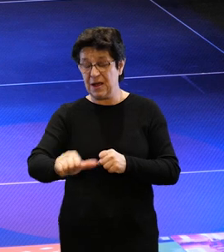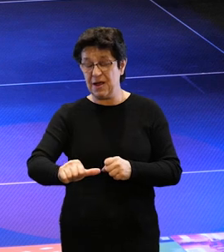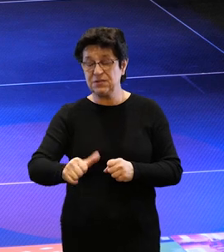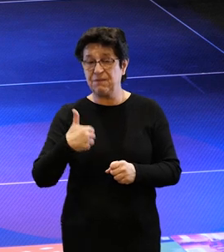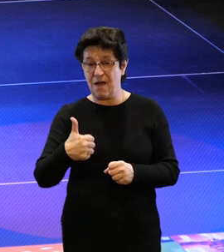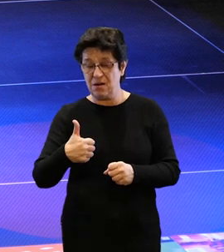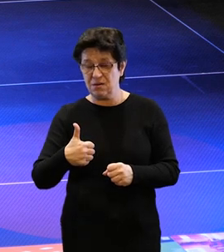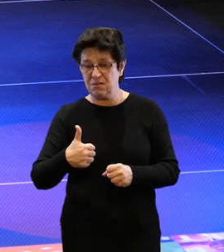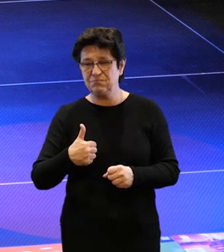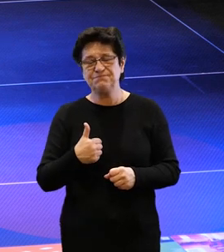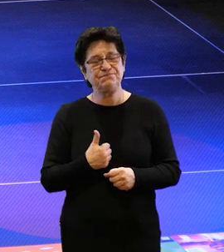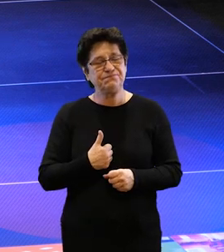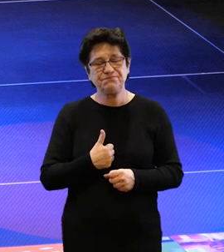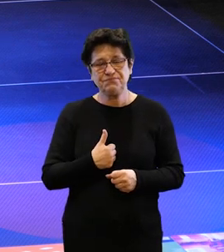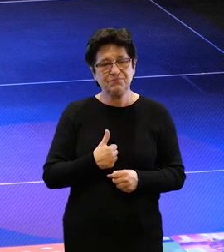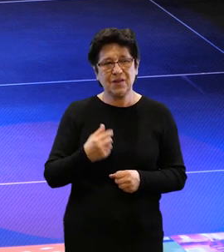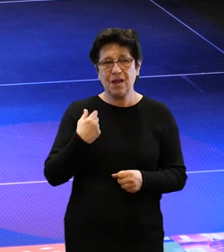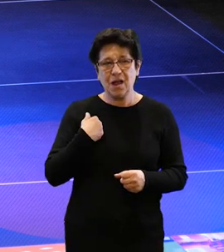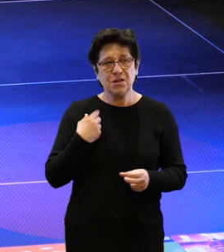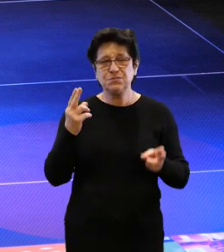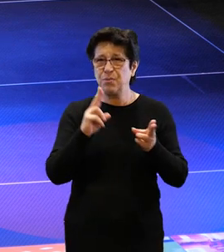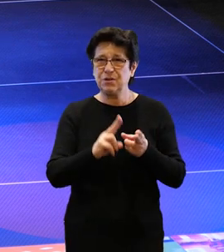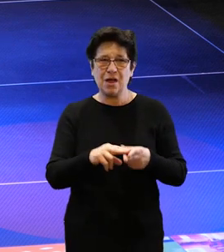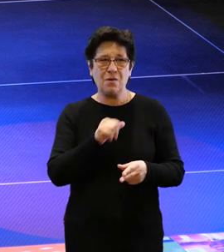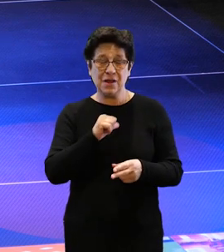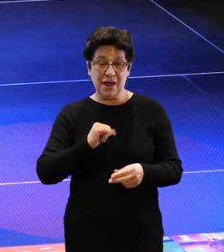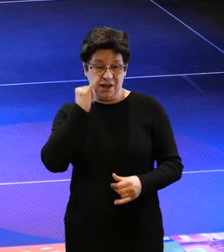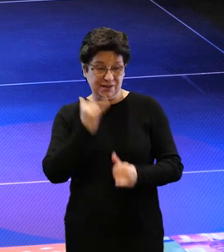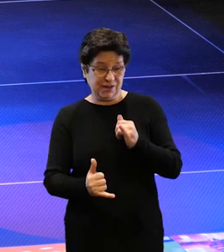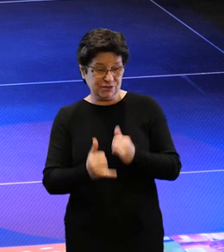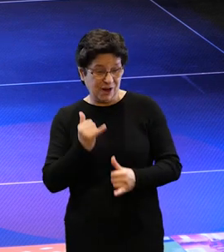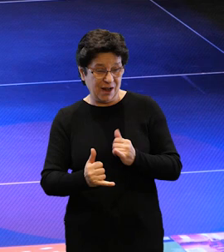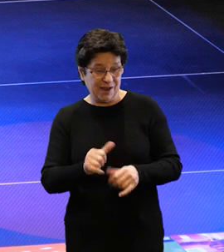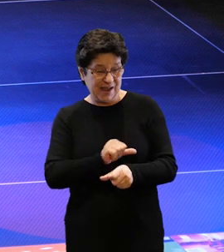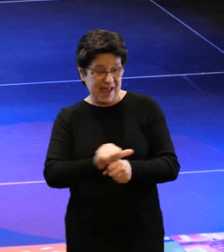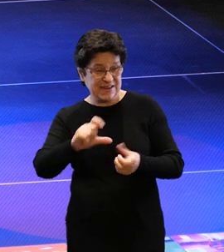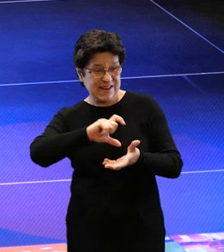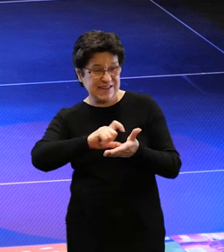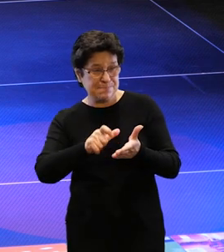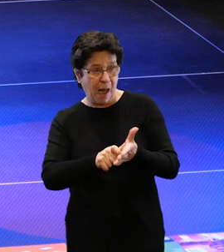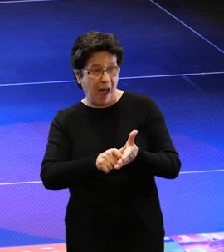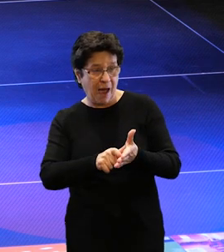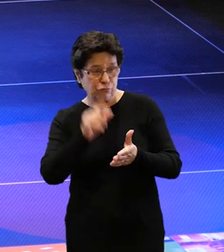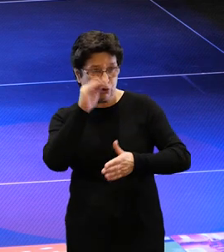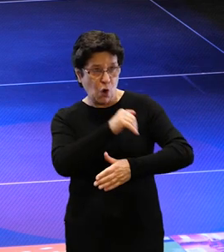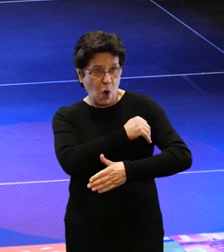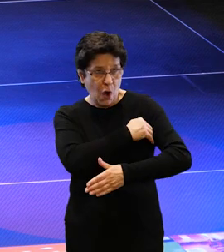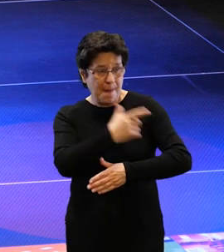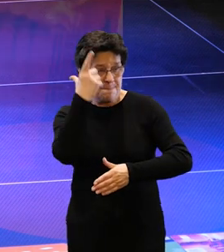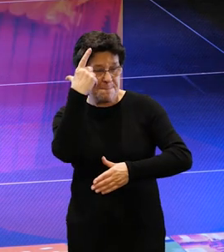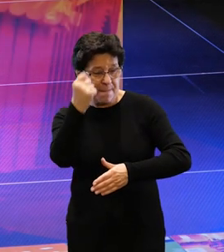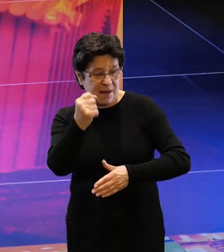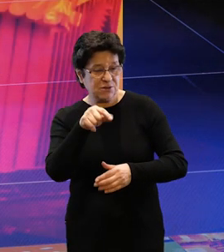antykwariusz muszę powiedzieć niejednokrotnie spotkałem się że tak długo Izba Pamięci w szkole jak dany nauczyciel tam